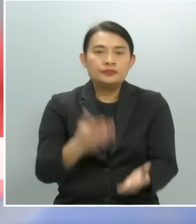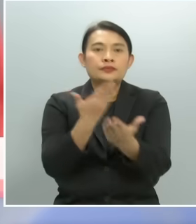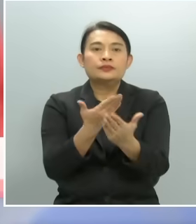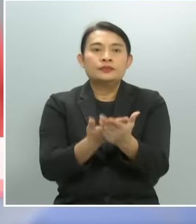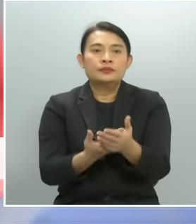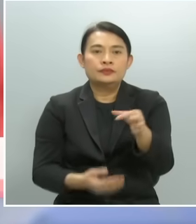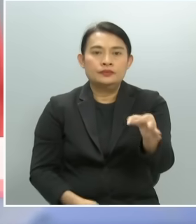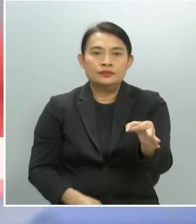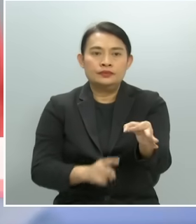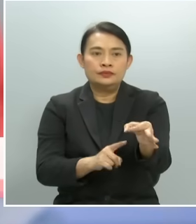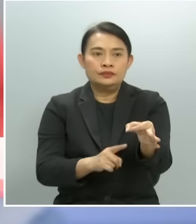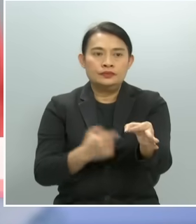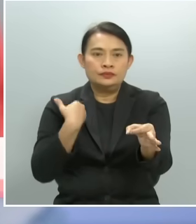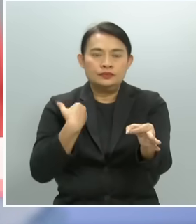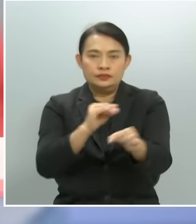เตียง